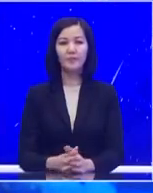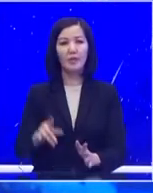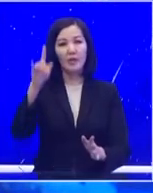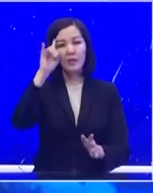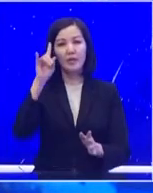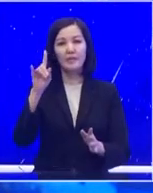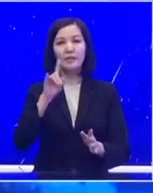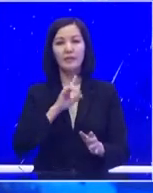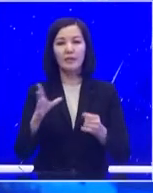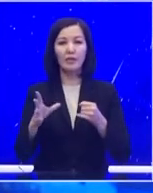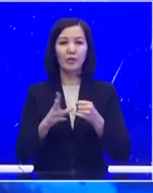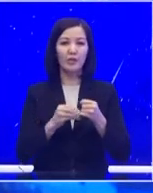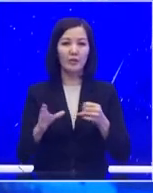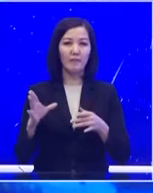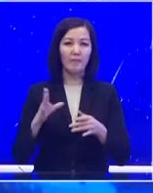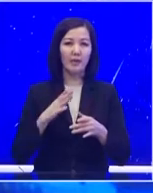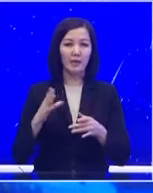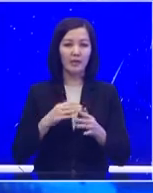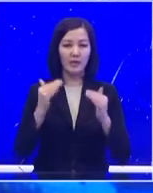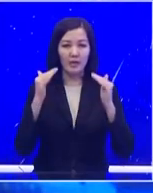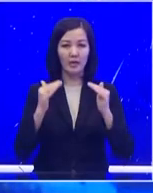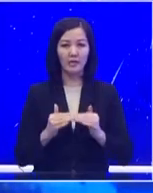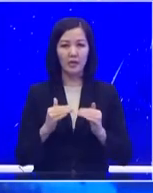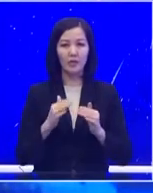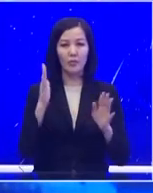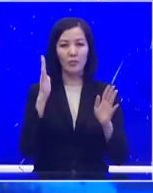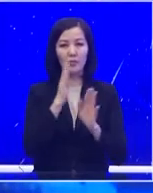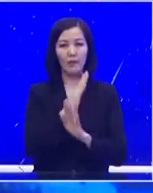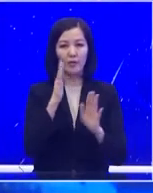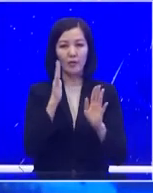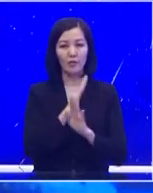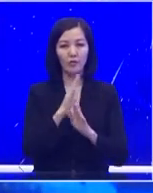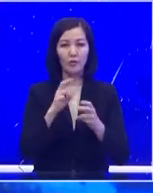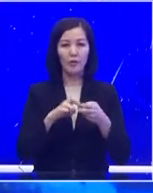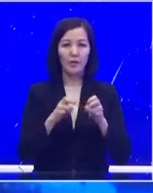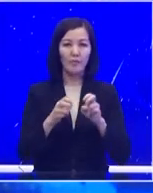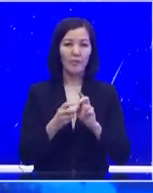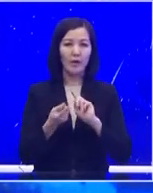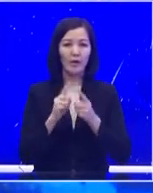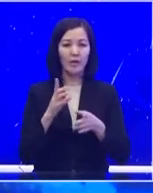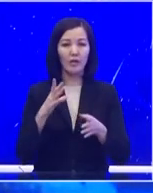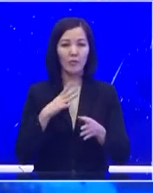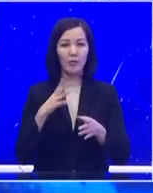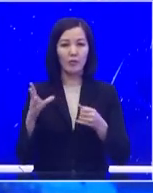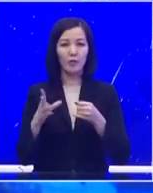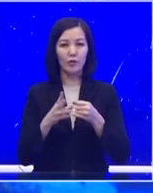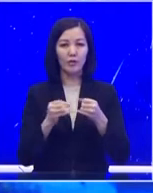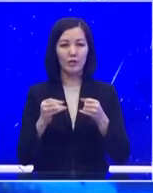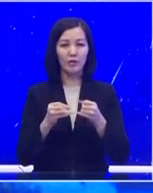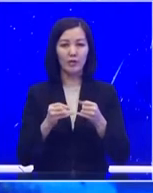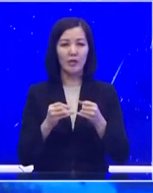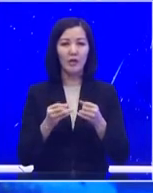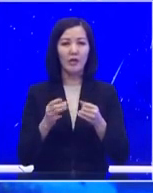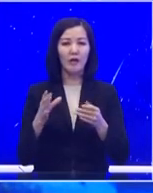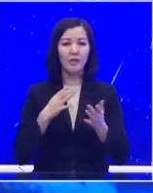Елдегі қазба байлық көздерінің азаюы геология саласы үшін өзекті мәселеге айналып отыр. Өйткені кенді орындарынан қазбаны алғаннан